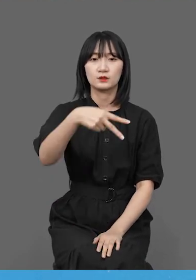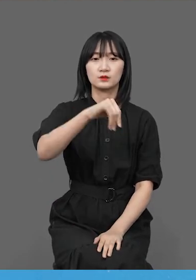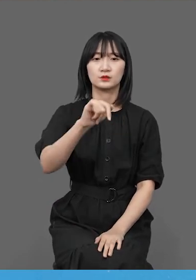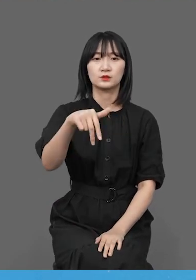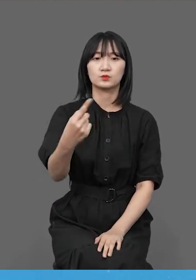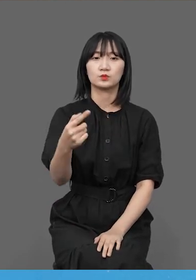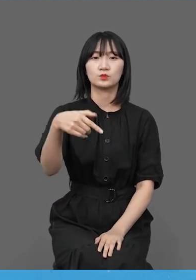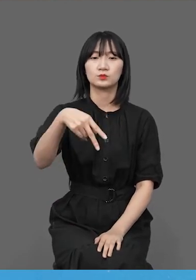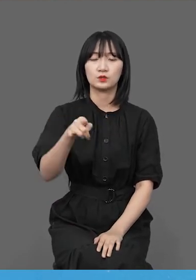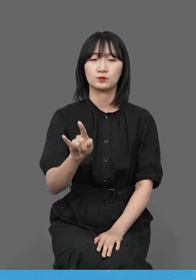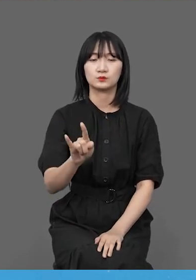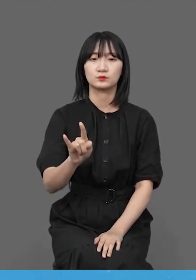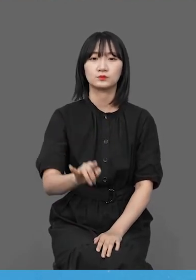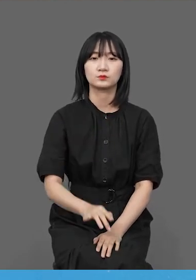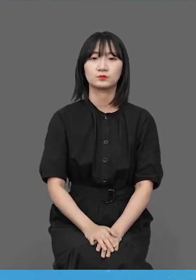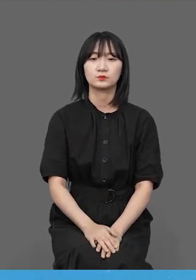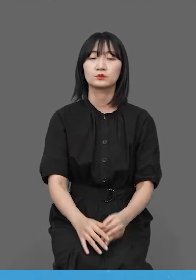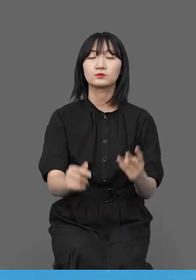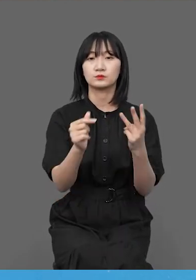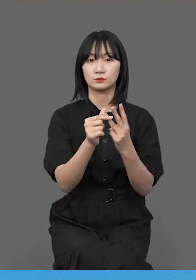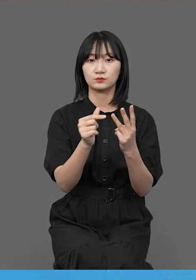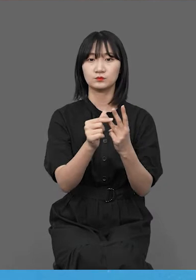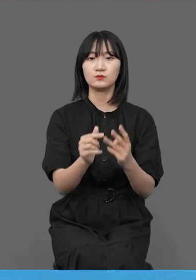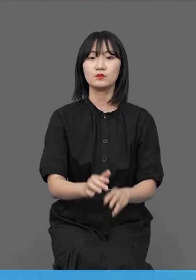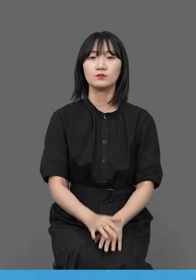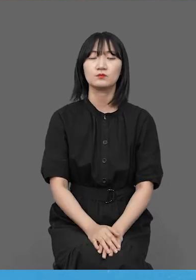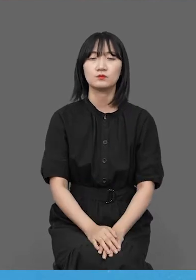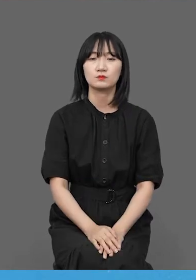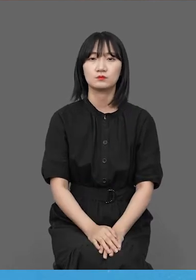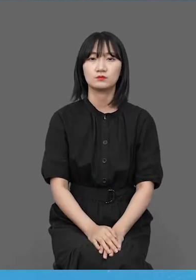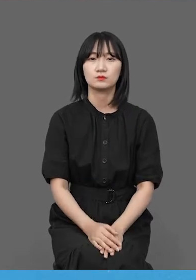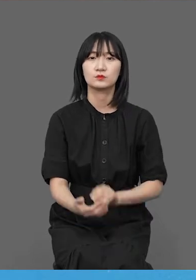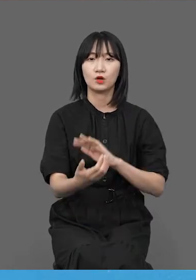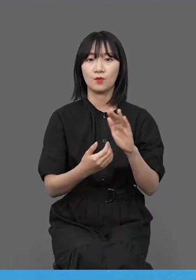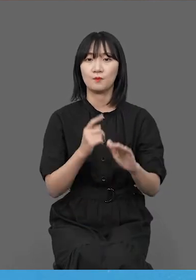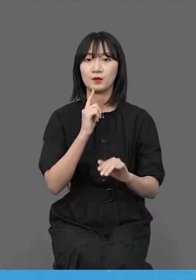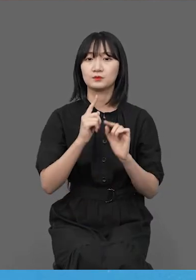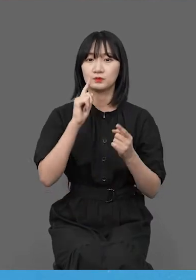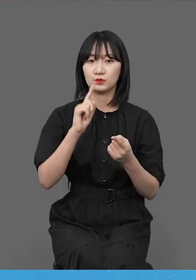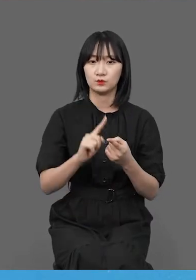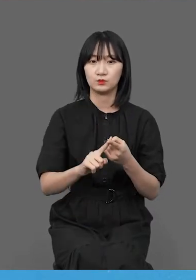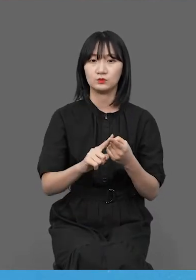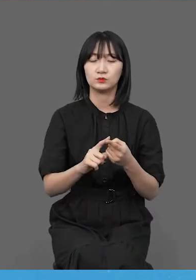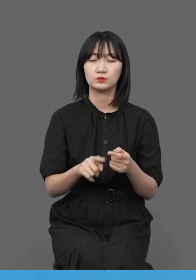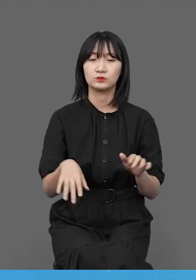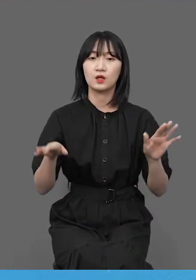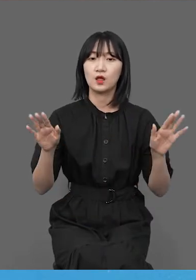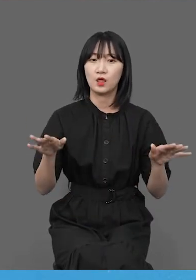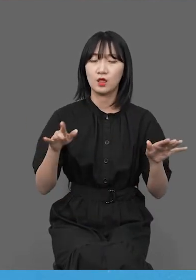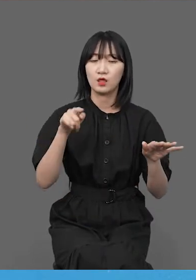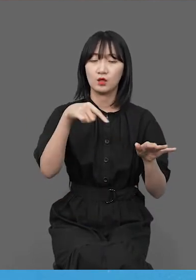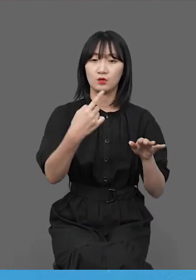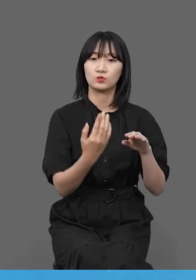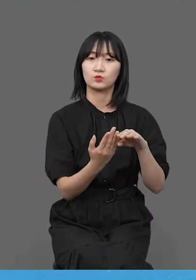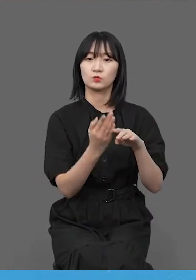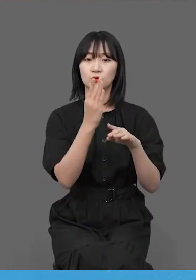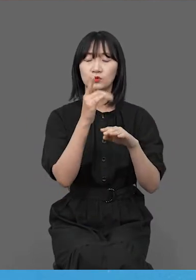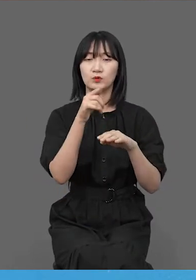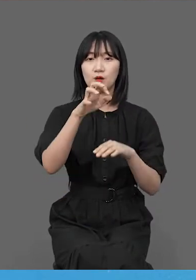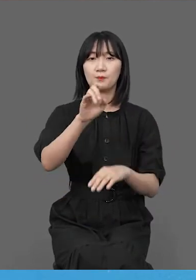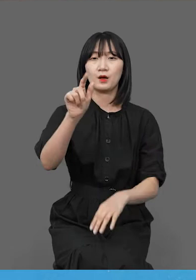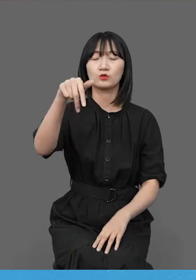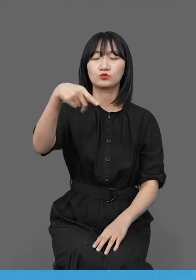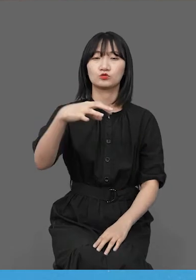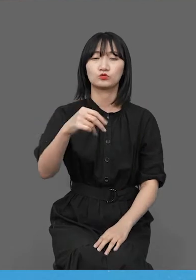시조새입니다. 시조새. 세 번째죠. 아까 말씀드린 대로 새들의 조상은 파충류, 그 중에 공룡이라고